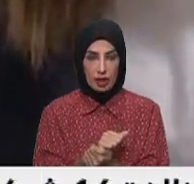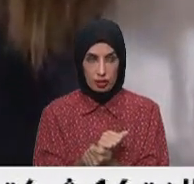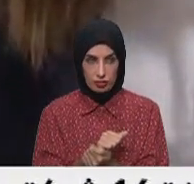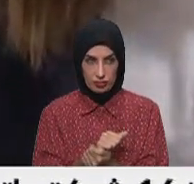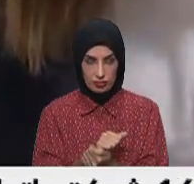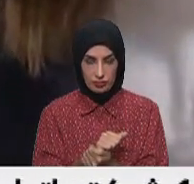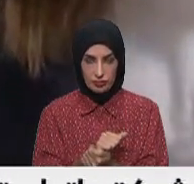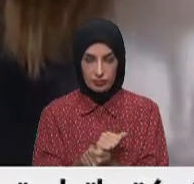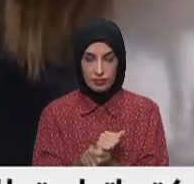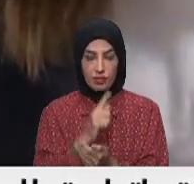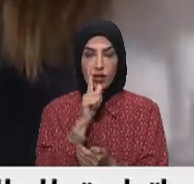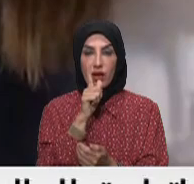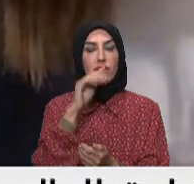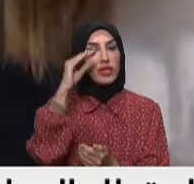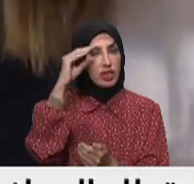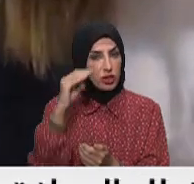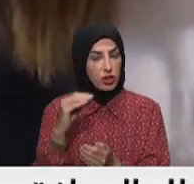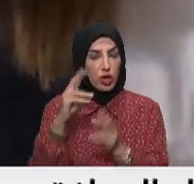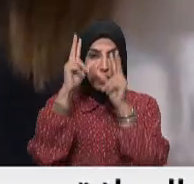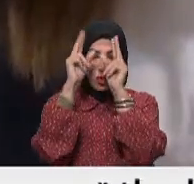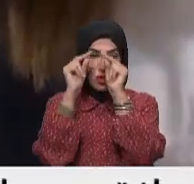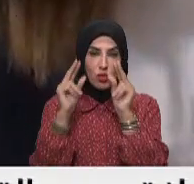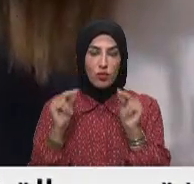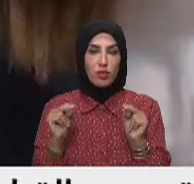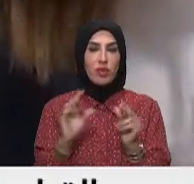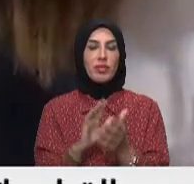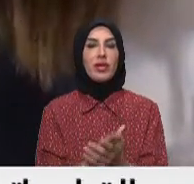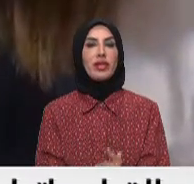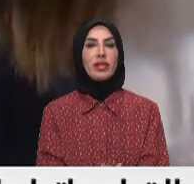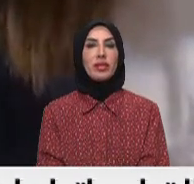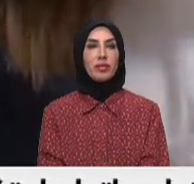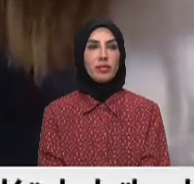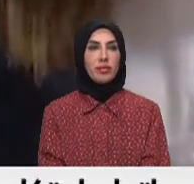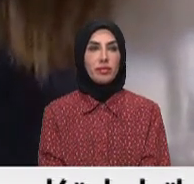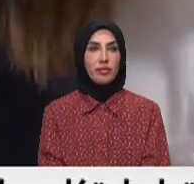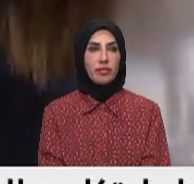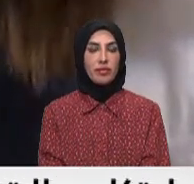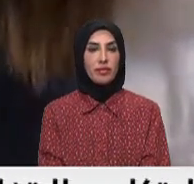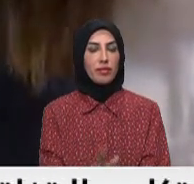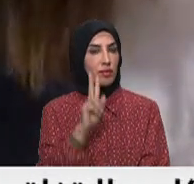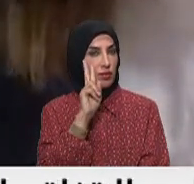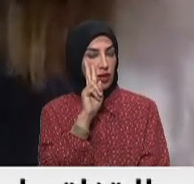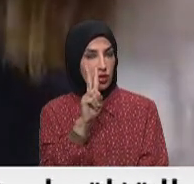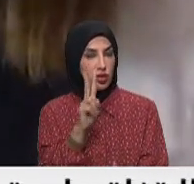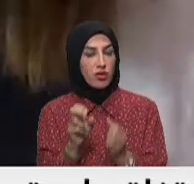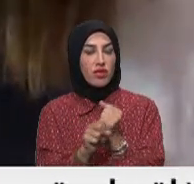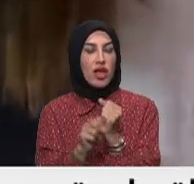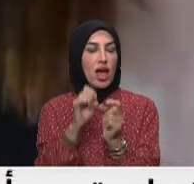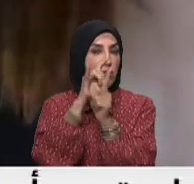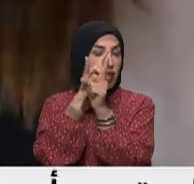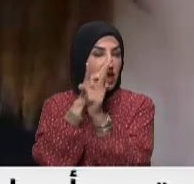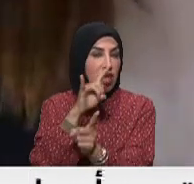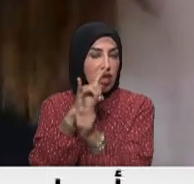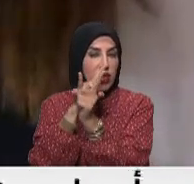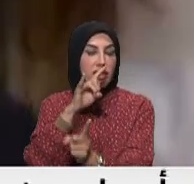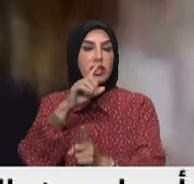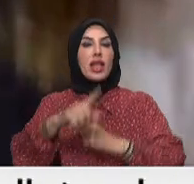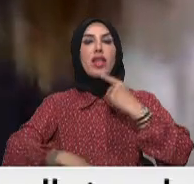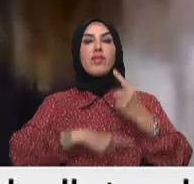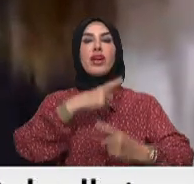في جنوب لبنان. أيضا شهدنا على استهدافات